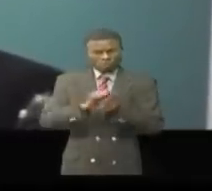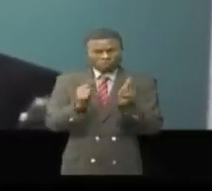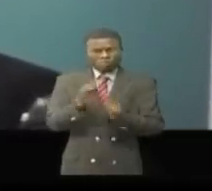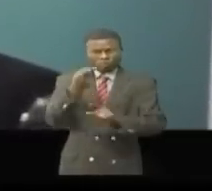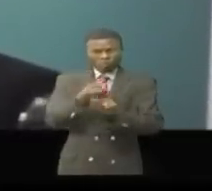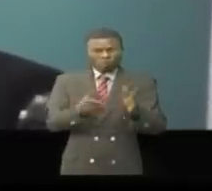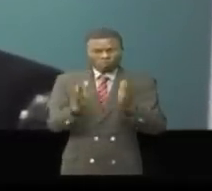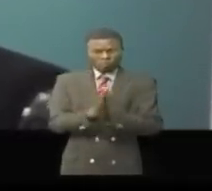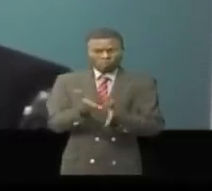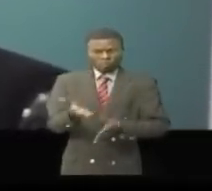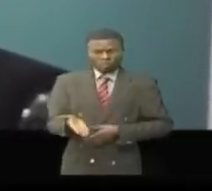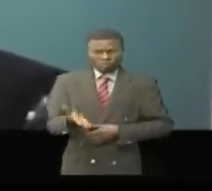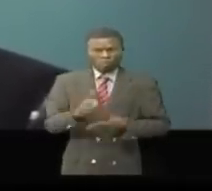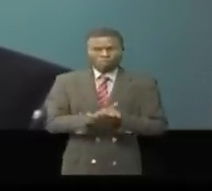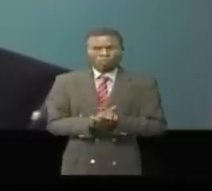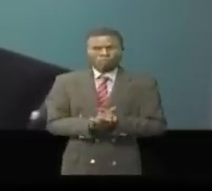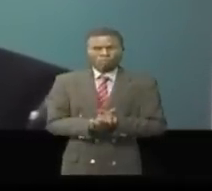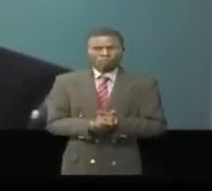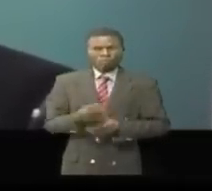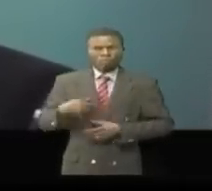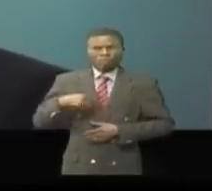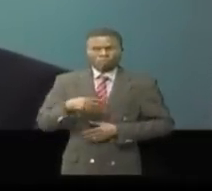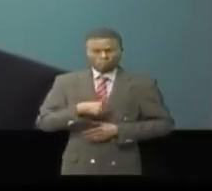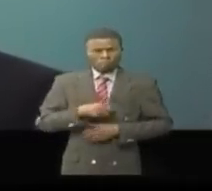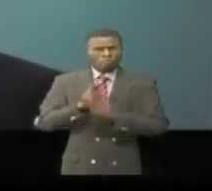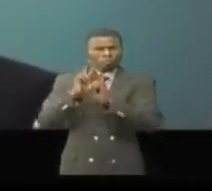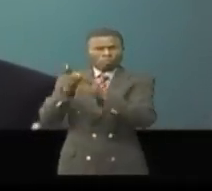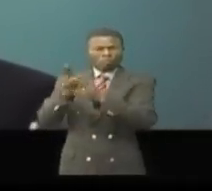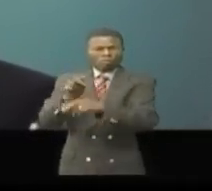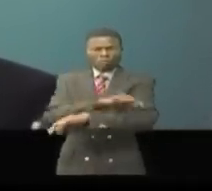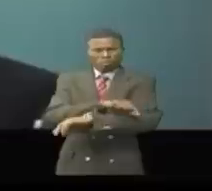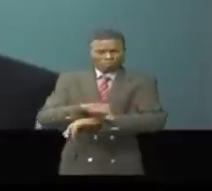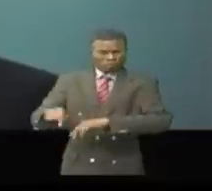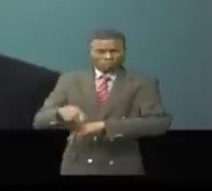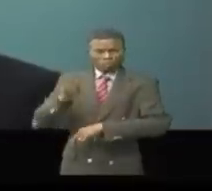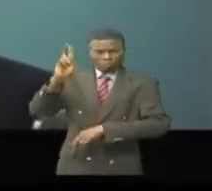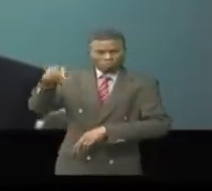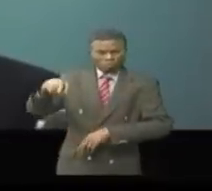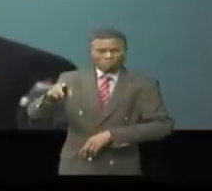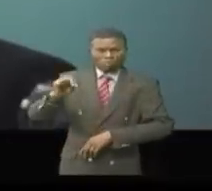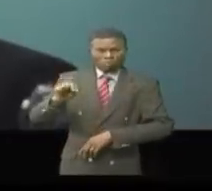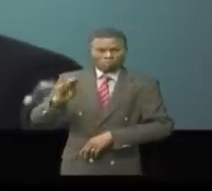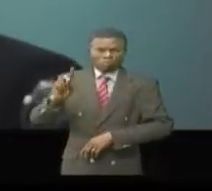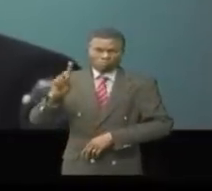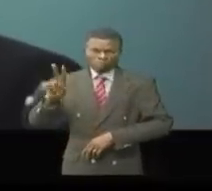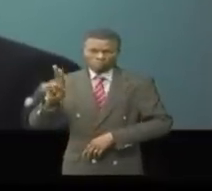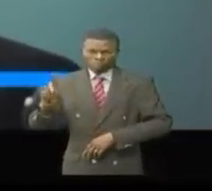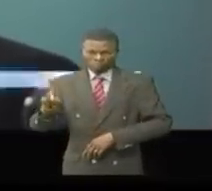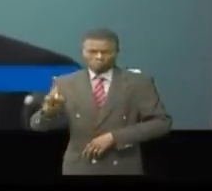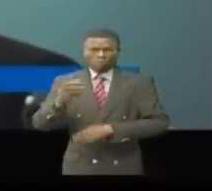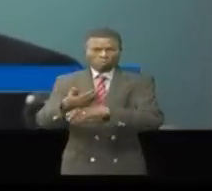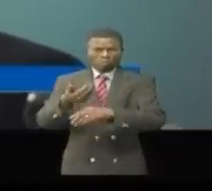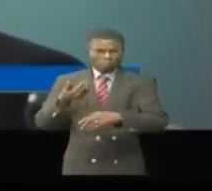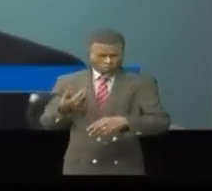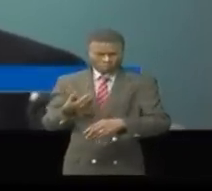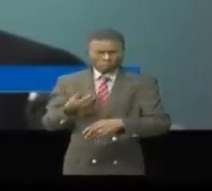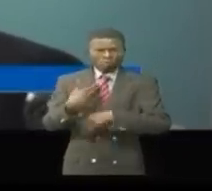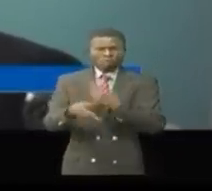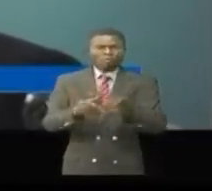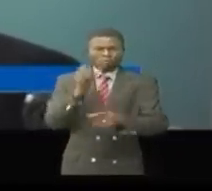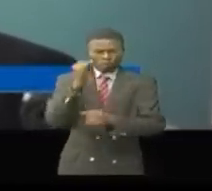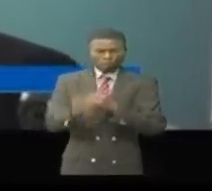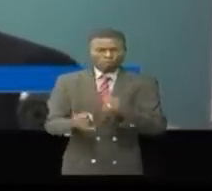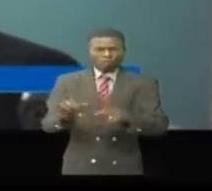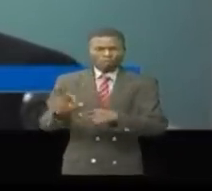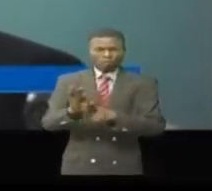nous venons d'avoir maintenant le rapport des bureaux d'études pour les 10 autres laboratoires. Avant le mois de février de l'année prochaine,